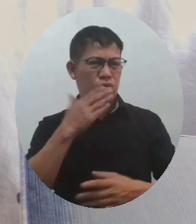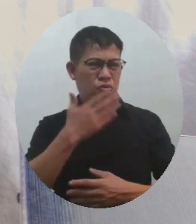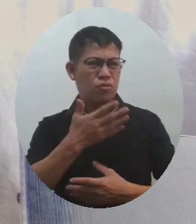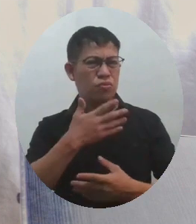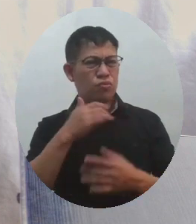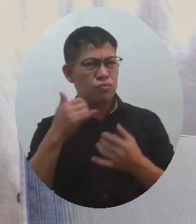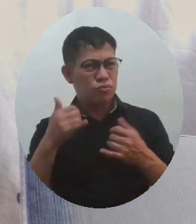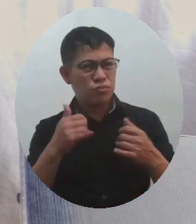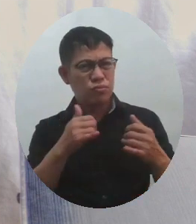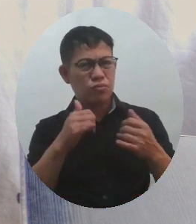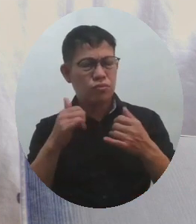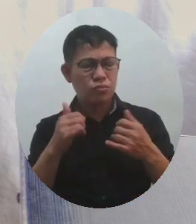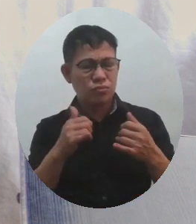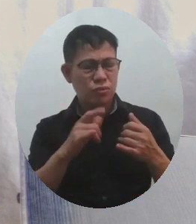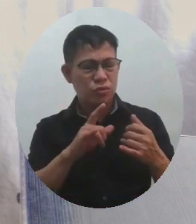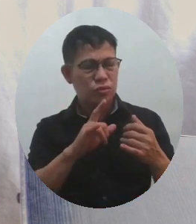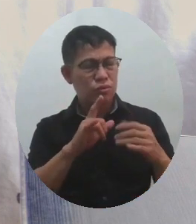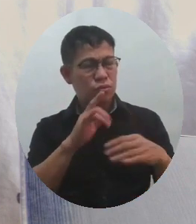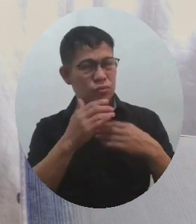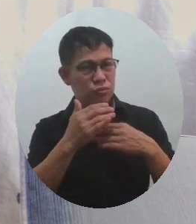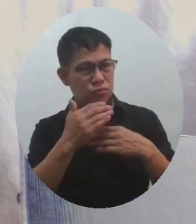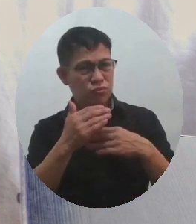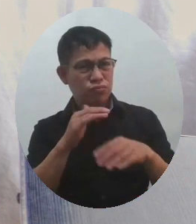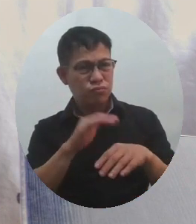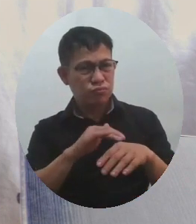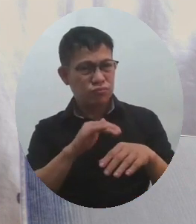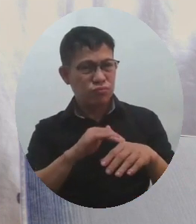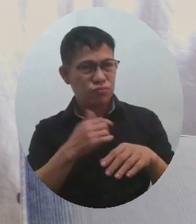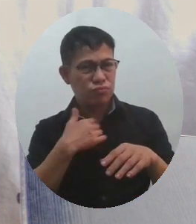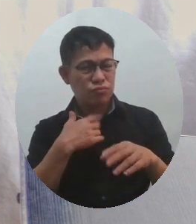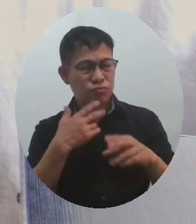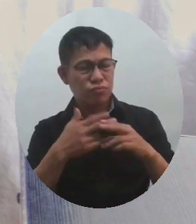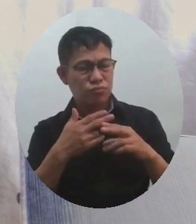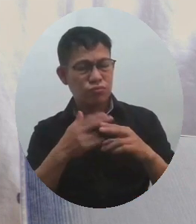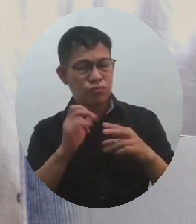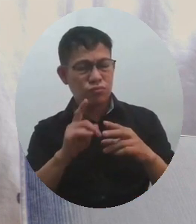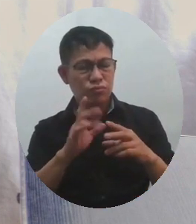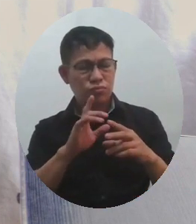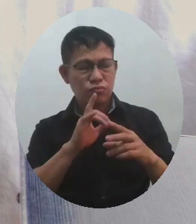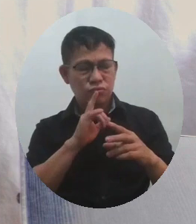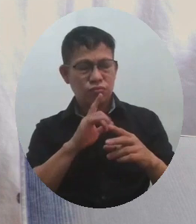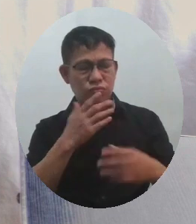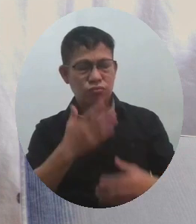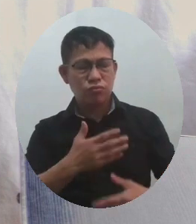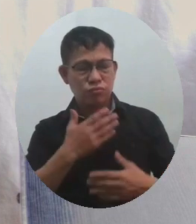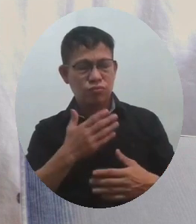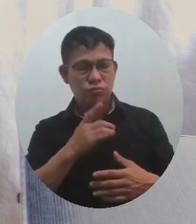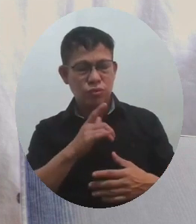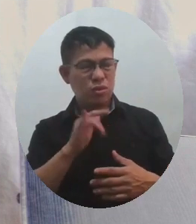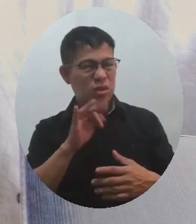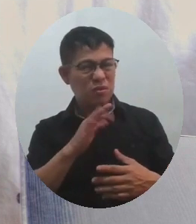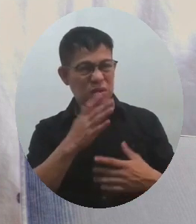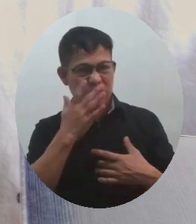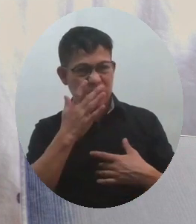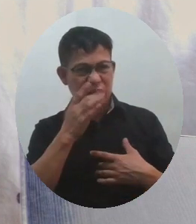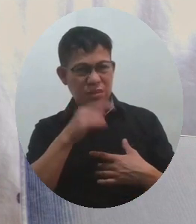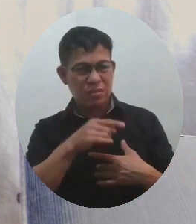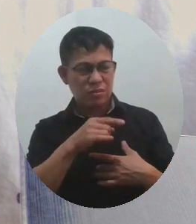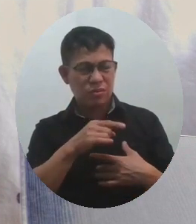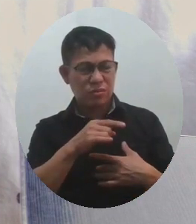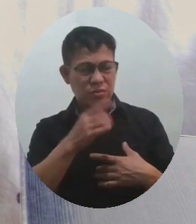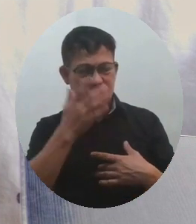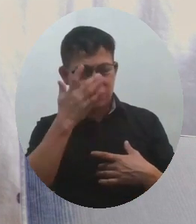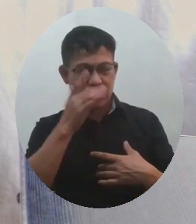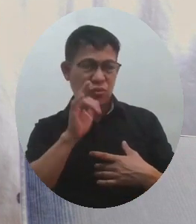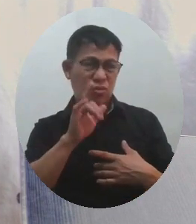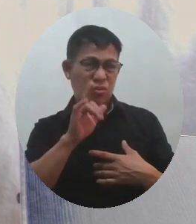Naglalaro-laro lang naman po siya, tapos umatawag, hindi mong pangalang po buo. Masaya niya po yung bata na yan eh. Kaya alam namin pag may